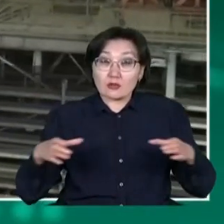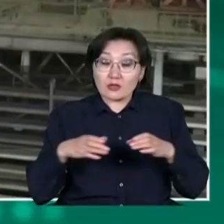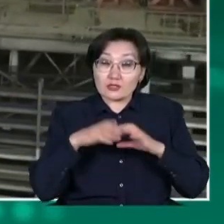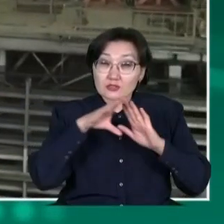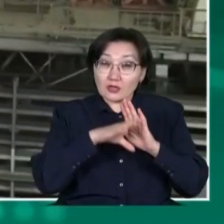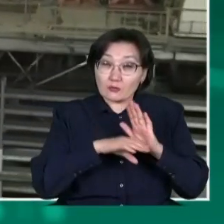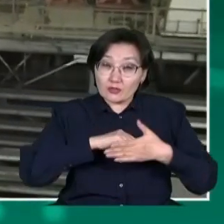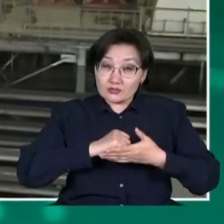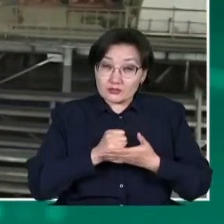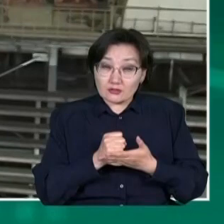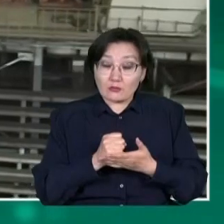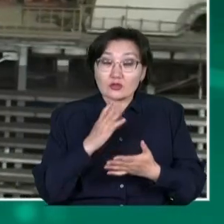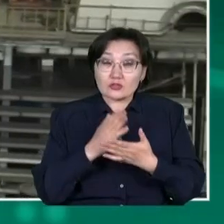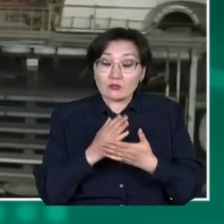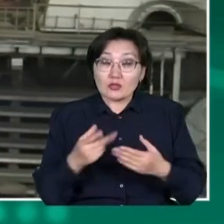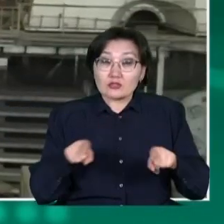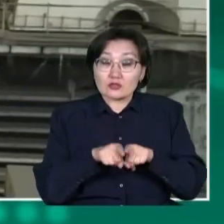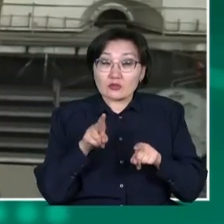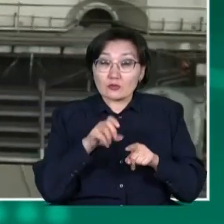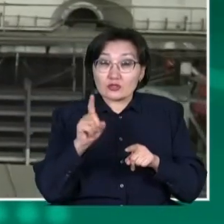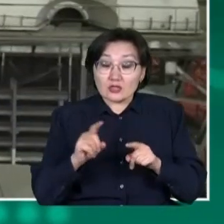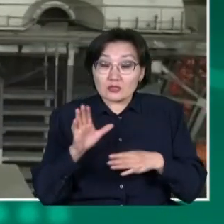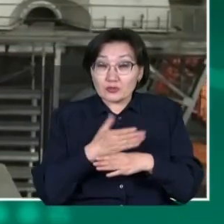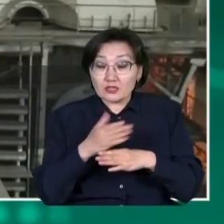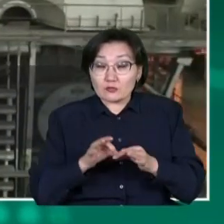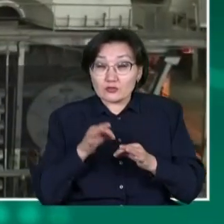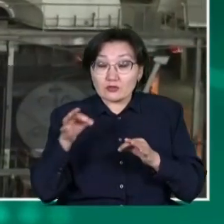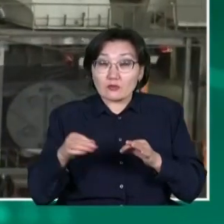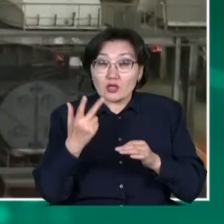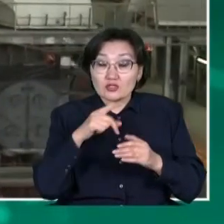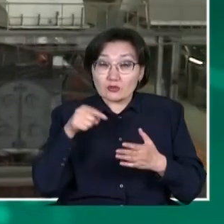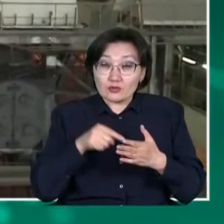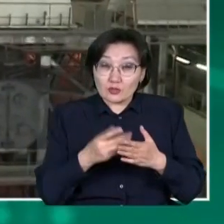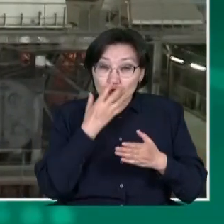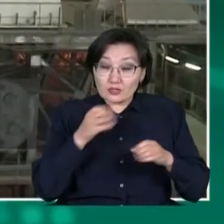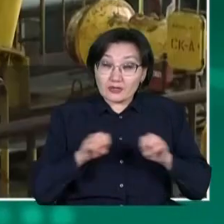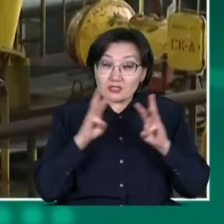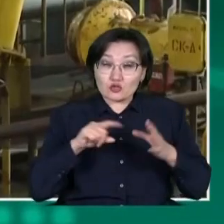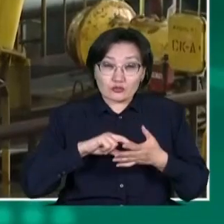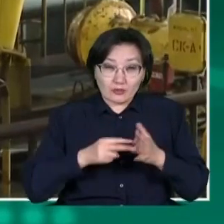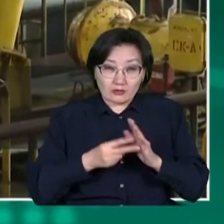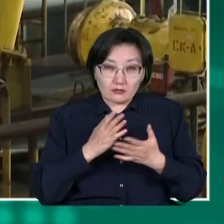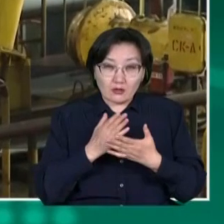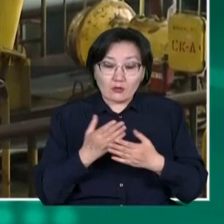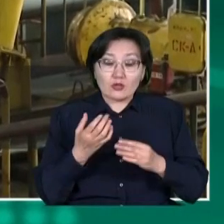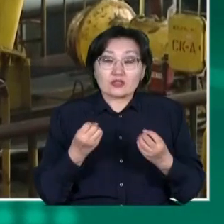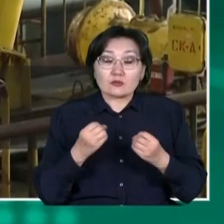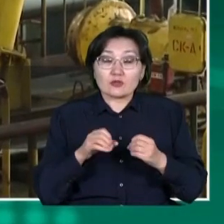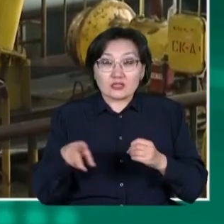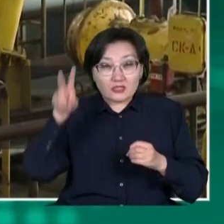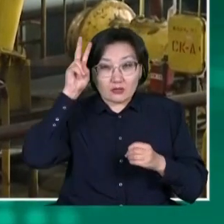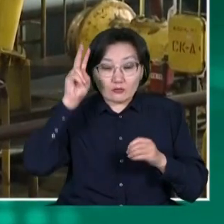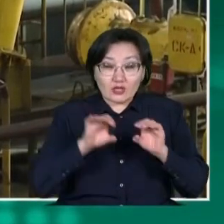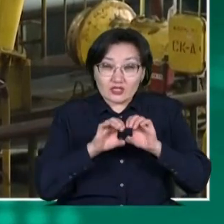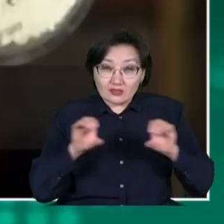бағдарлама бекітілгенінде айта кетейік, онда Екібастұздан бөлек аймақтың үш қаласын жылумен қамту жоспары бар. Бұған қоса кәріз коллекторы